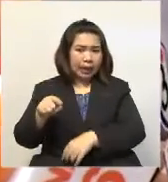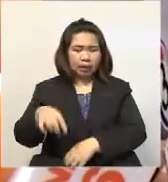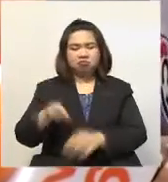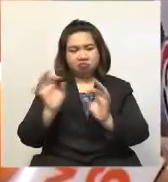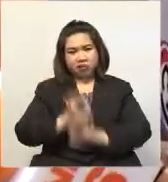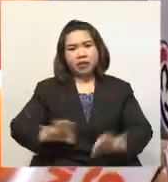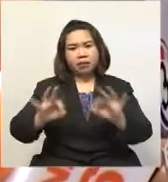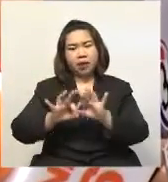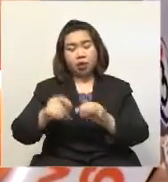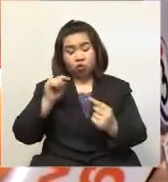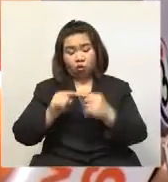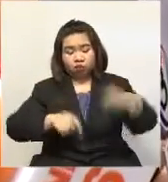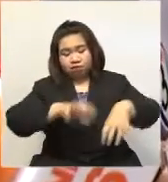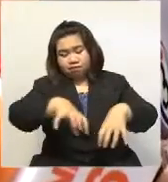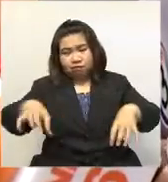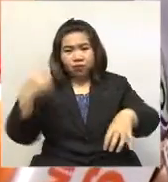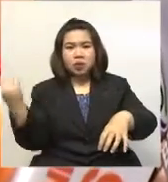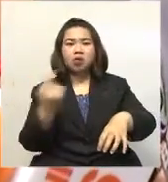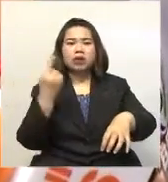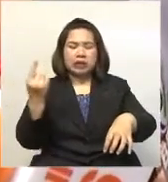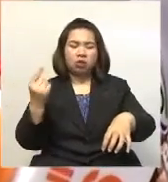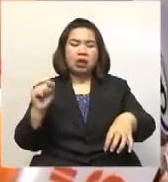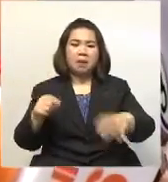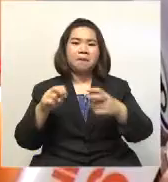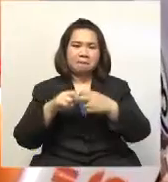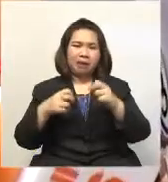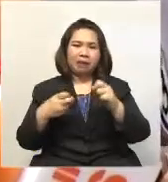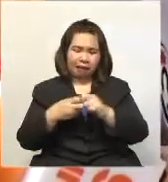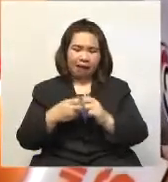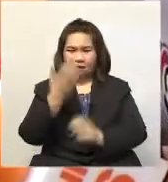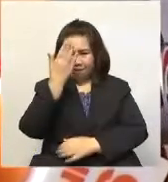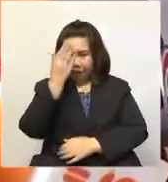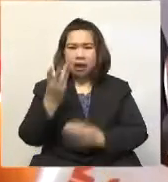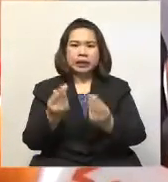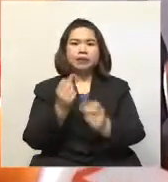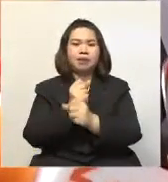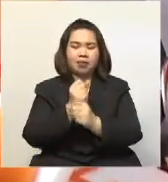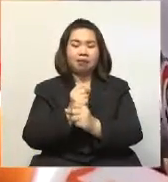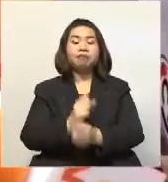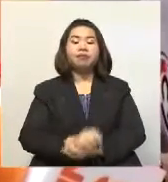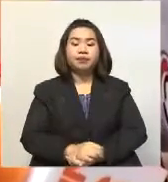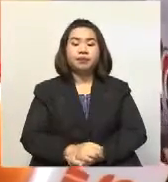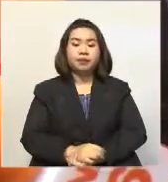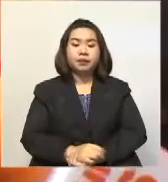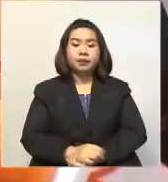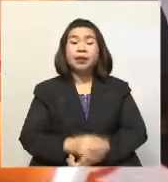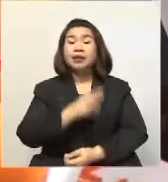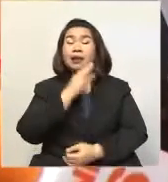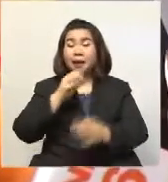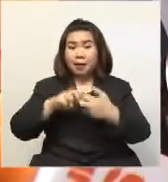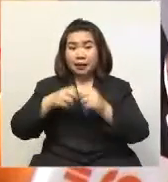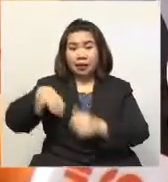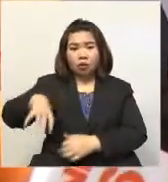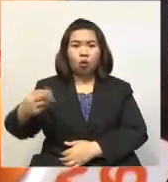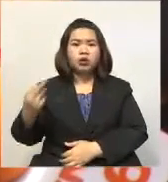ฉพาะที่เป็นแหล่งท่องเที่ยวเนี่ยเป็นลำดับความสำคัญที่จะให้รีบดำเนินการอย่างไรก็ตามที่เป็นปัญหาอยู่ของสมุยเนี่ยนะ